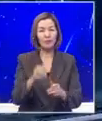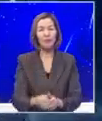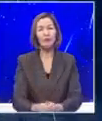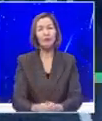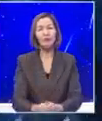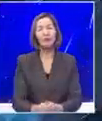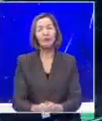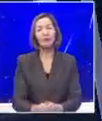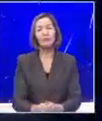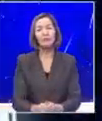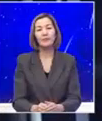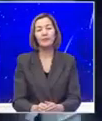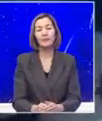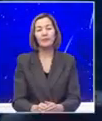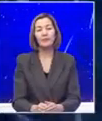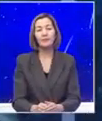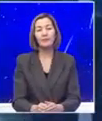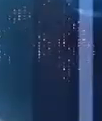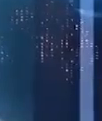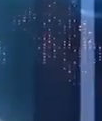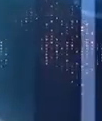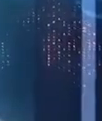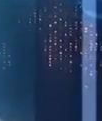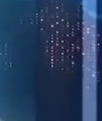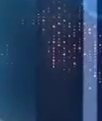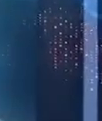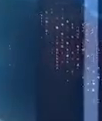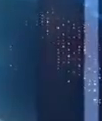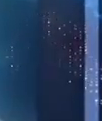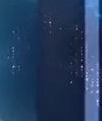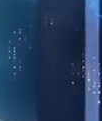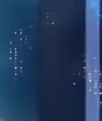отыр. Құрманжан Қасымжанұлы, Айдос Қалиев, Жетісу арнасы.